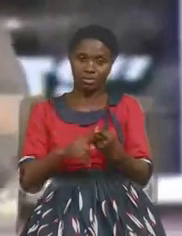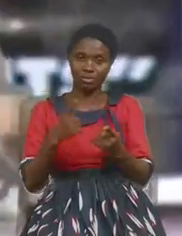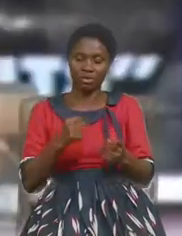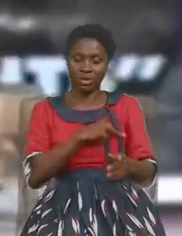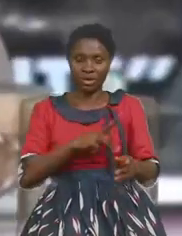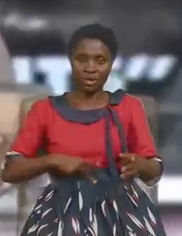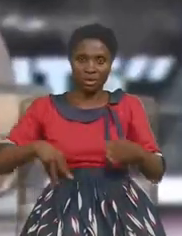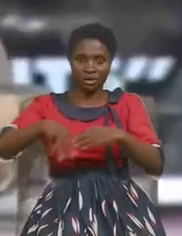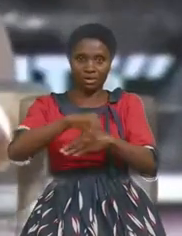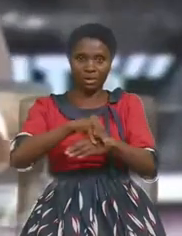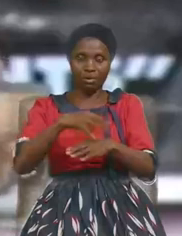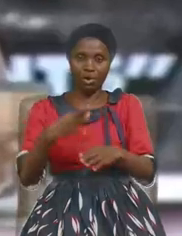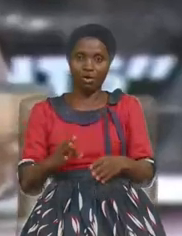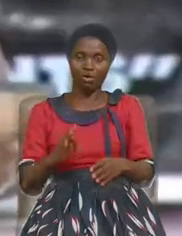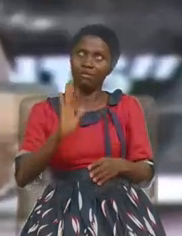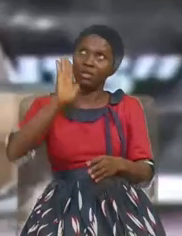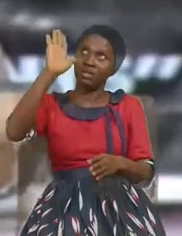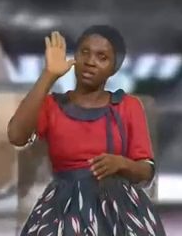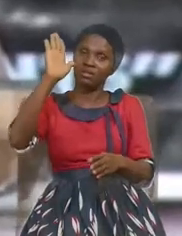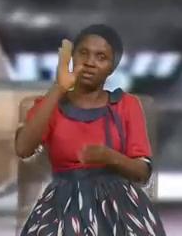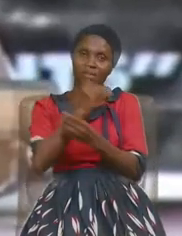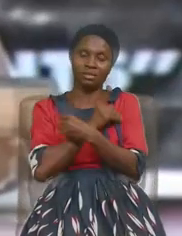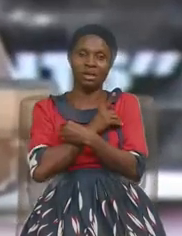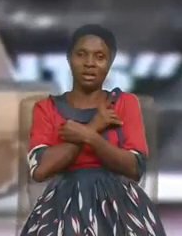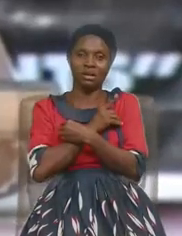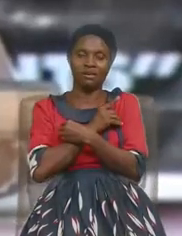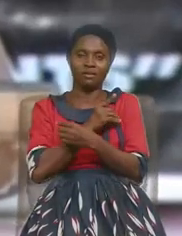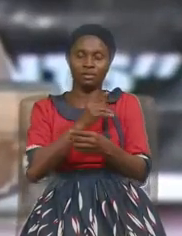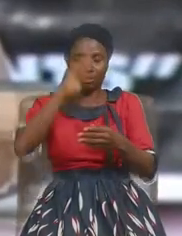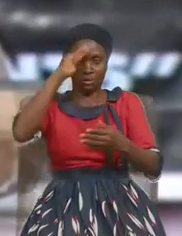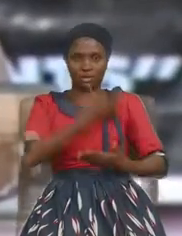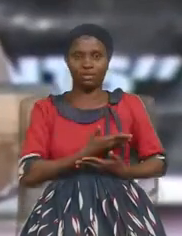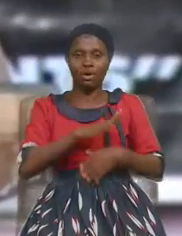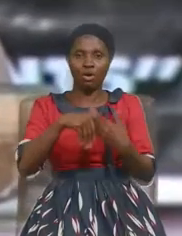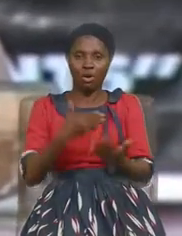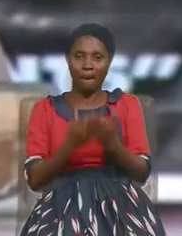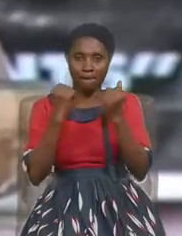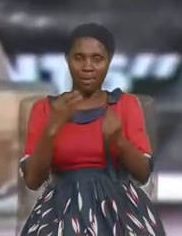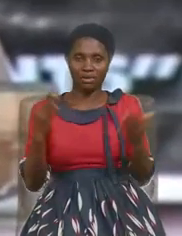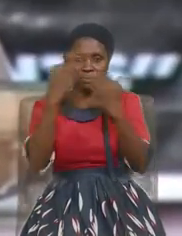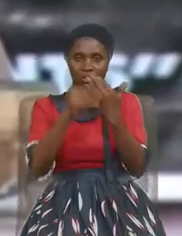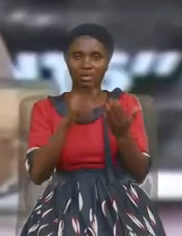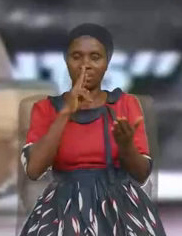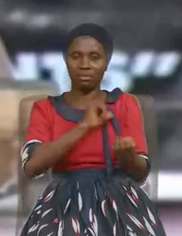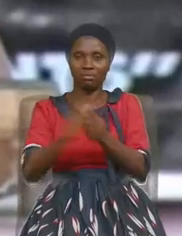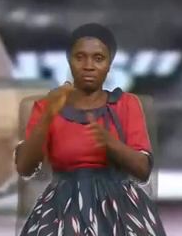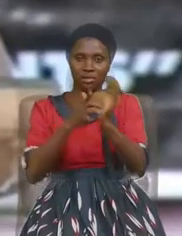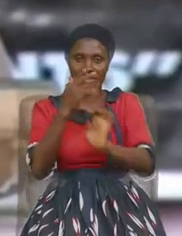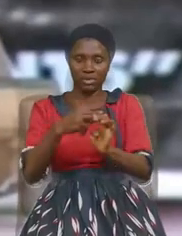de son amour. Toutes les puissances des ténèbres sont détruites au nom de Jésus,